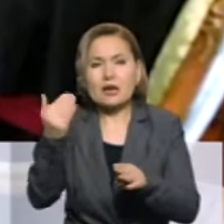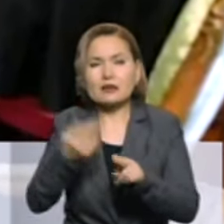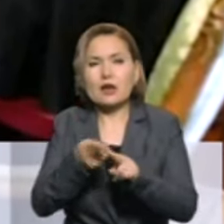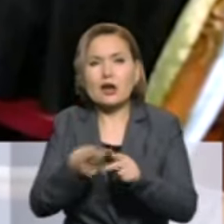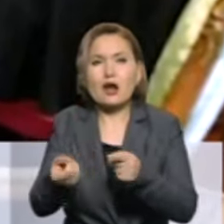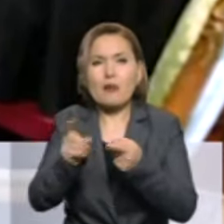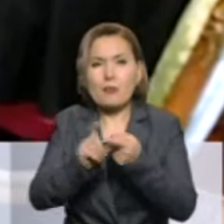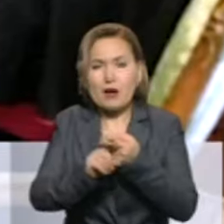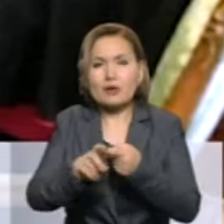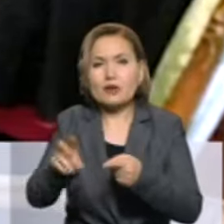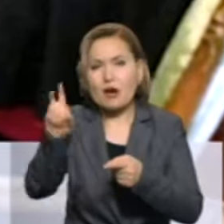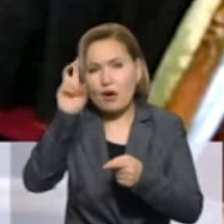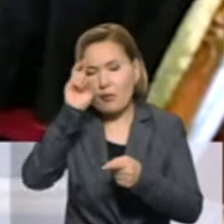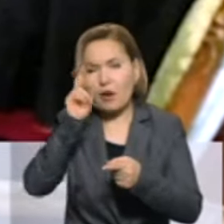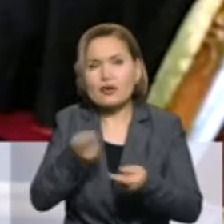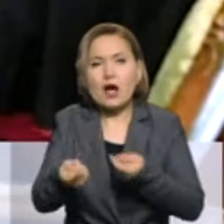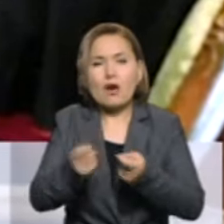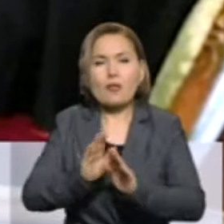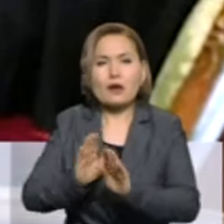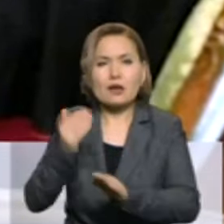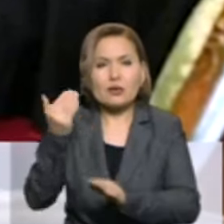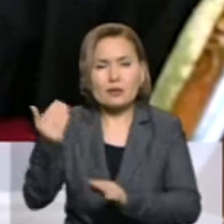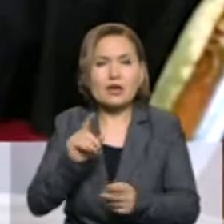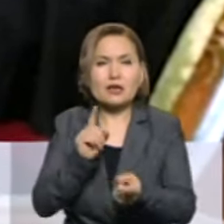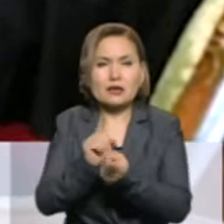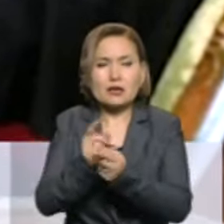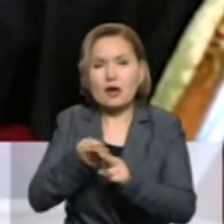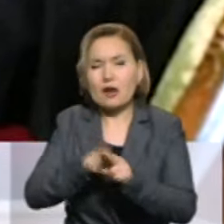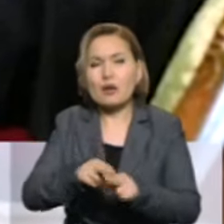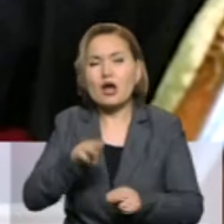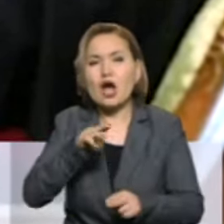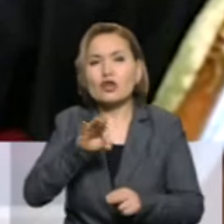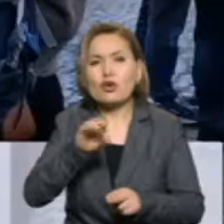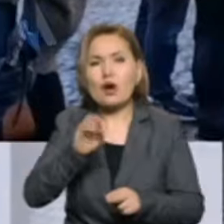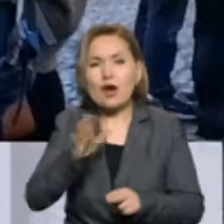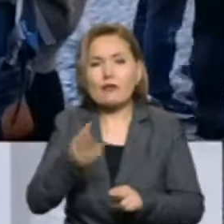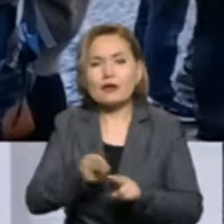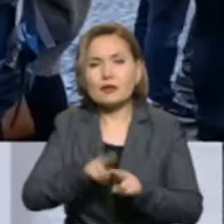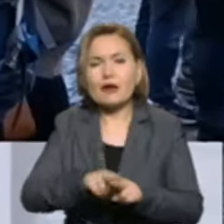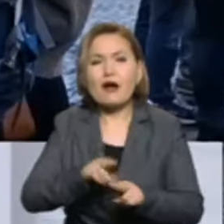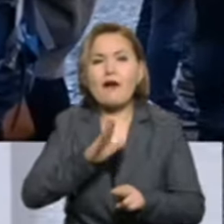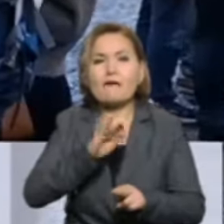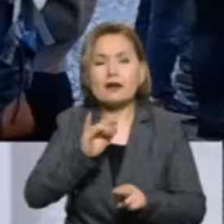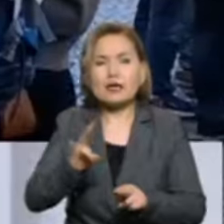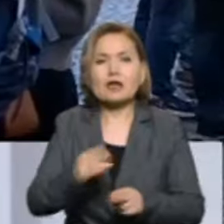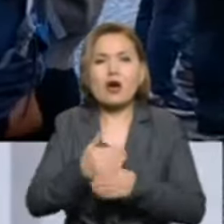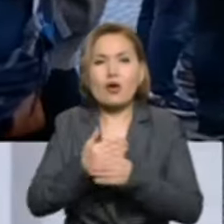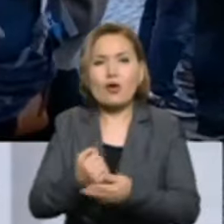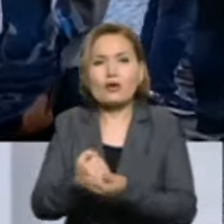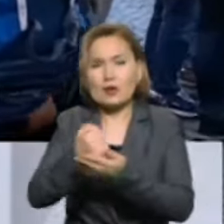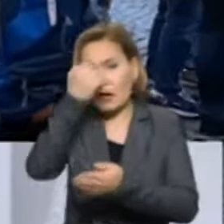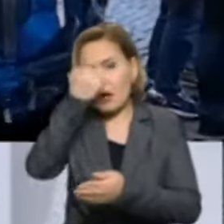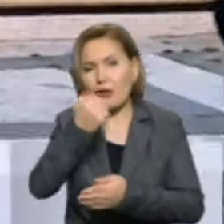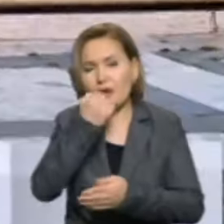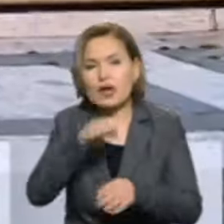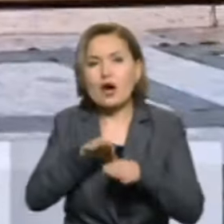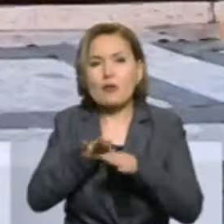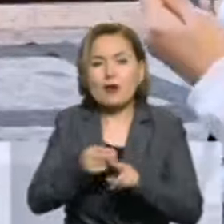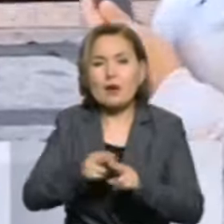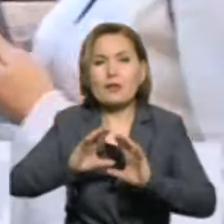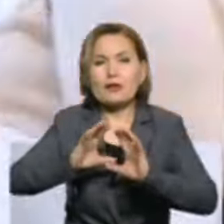байланыс жөніндегі хатшысы Пол Ричард Галлахермен кездесті. Мұнда Қасым Жомарт Тоқаев Ватиканның қолдауының арқасында Қазақстан өткізіп